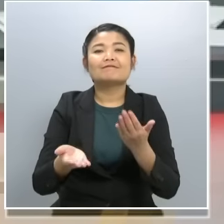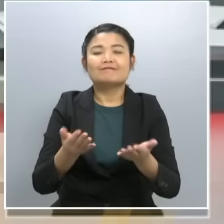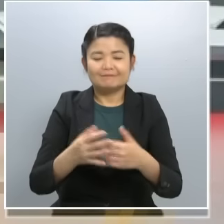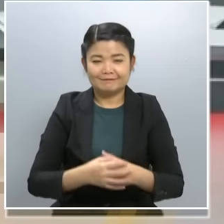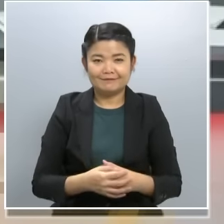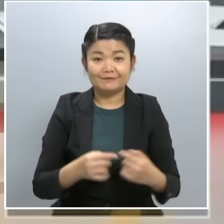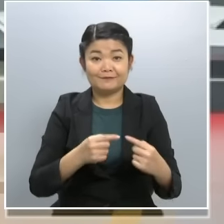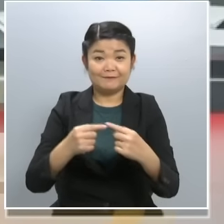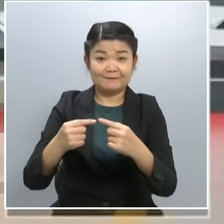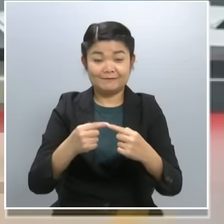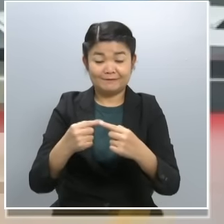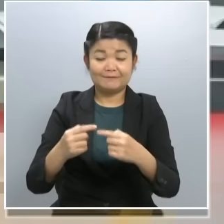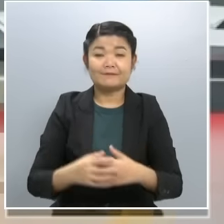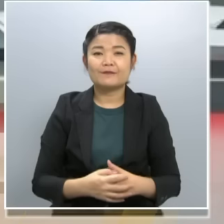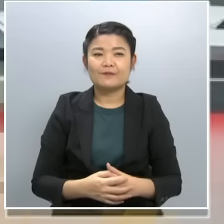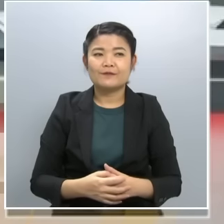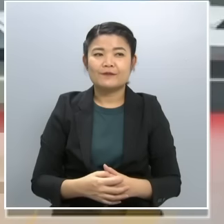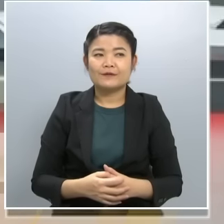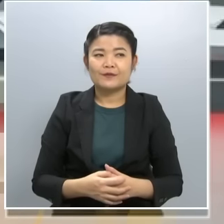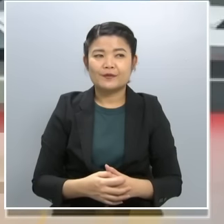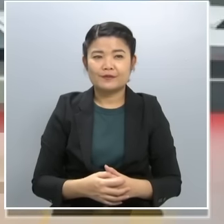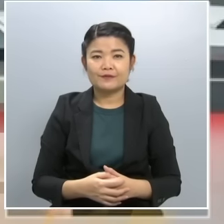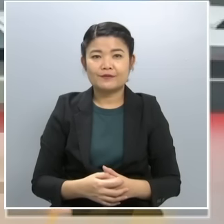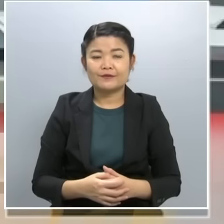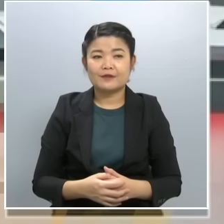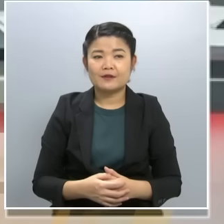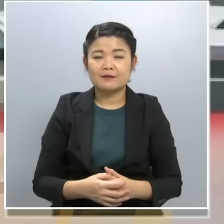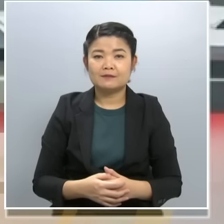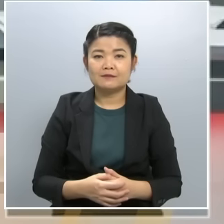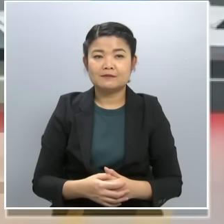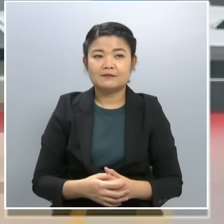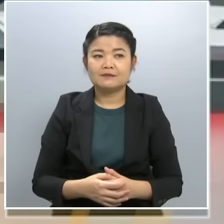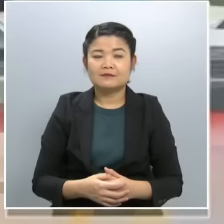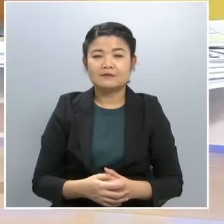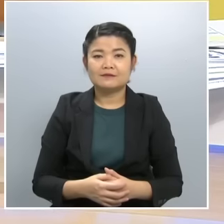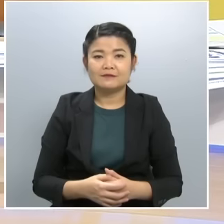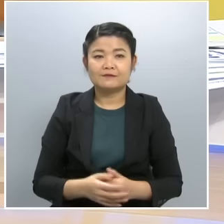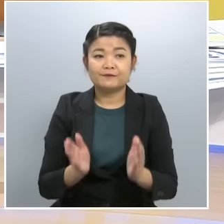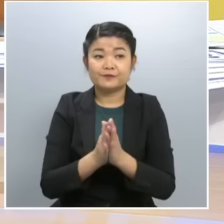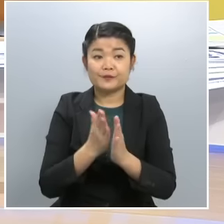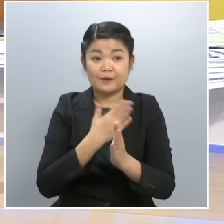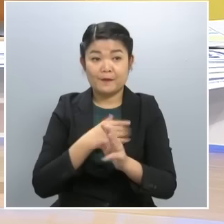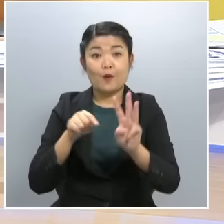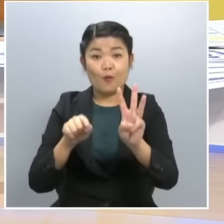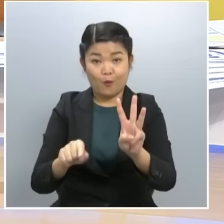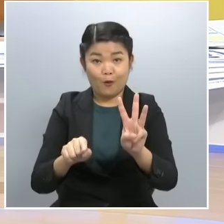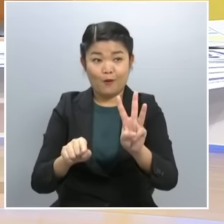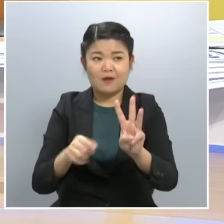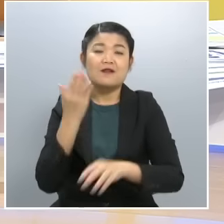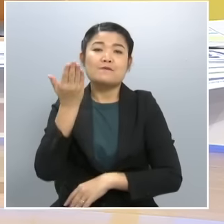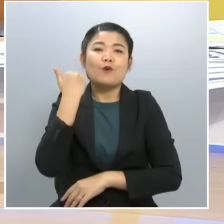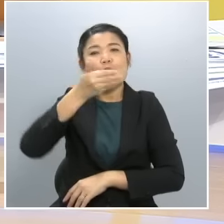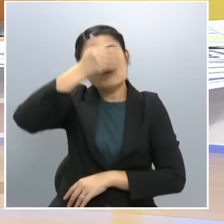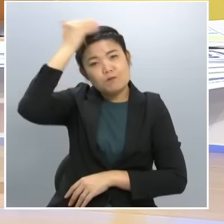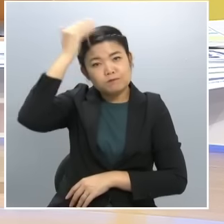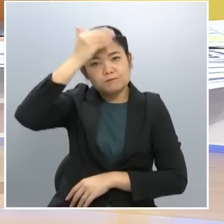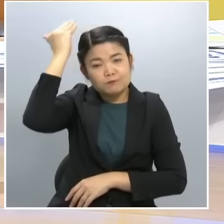ต่อไปเอ่อปรากฏว่ากรณีนี้หมายถึงกรณีเรื่องท่านวอกับคุณหนุ่มกัญชัยสมัยที่ยังบนเวียน